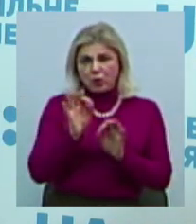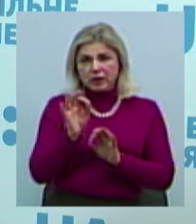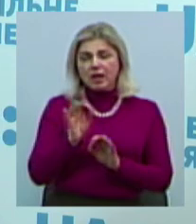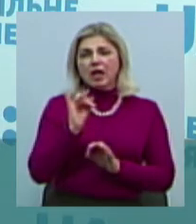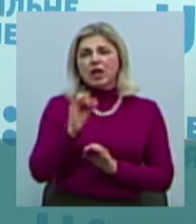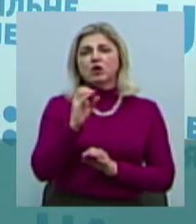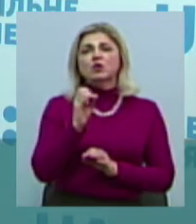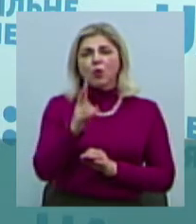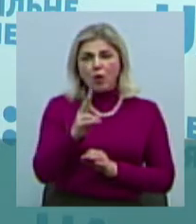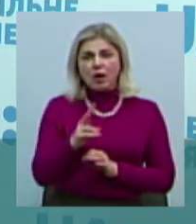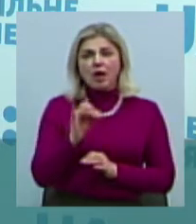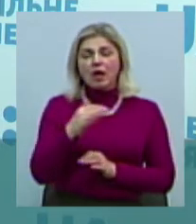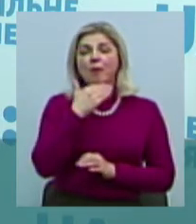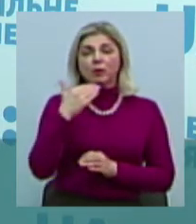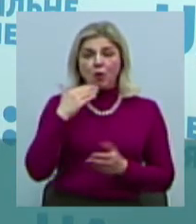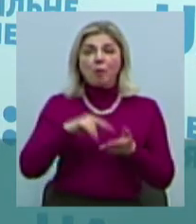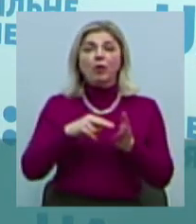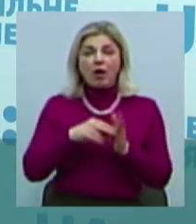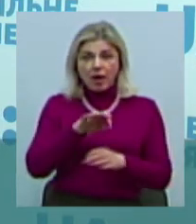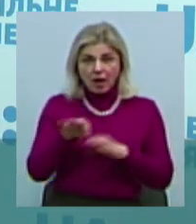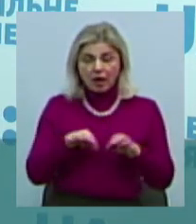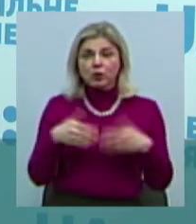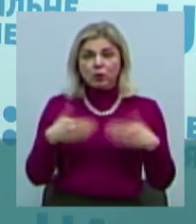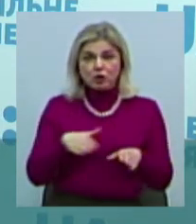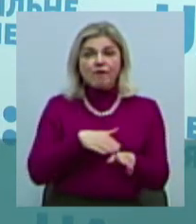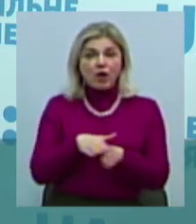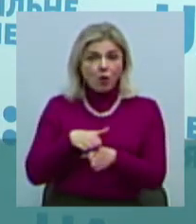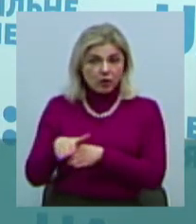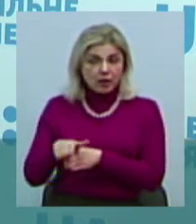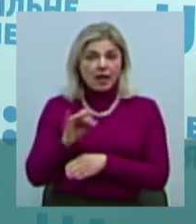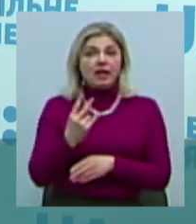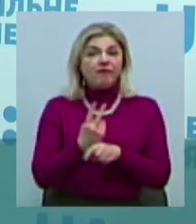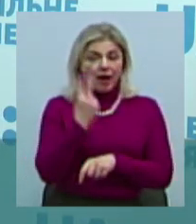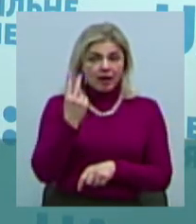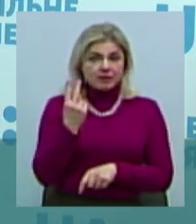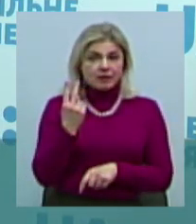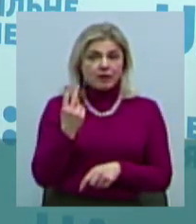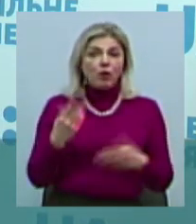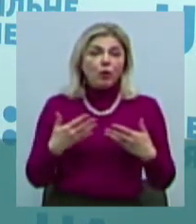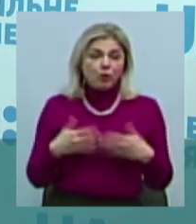відтермінуванням, і багато вже проєктів в Україні виконано таким чином. І два рази вже